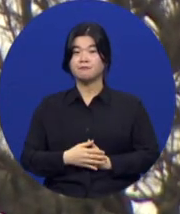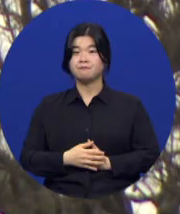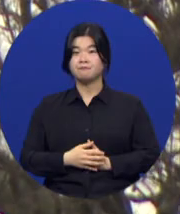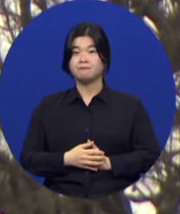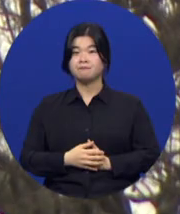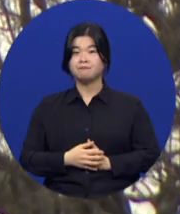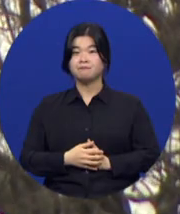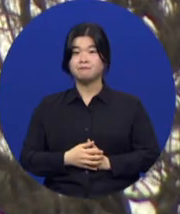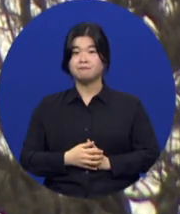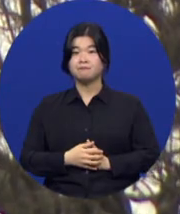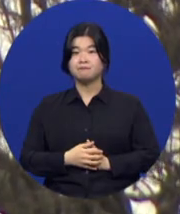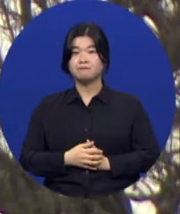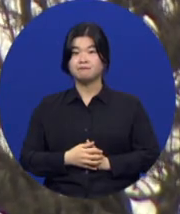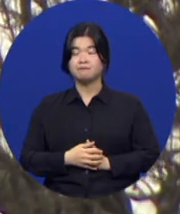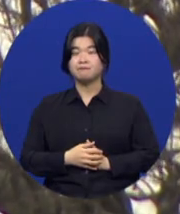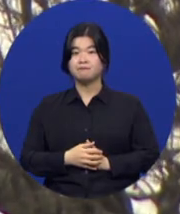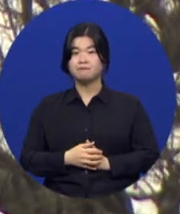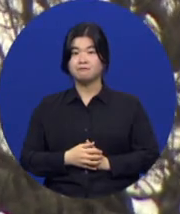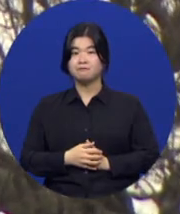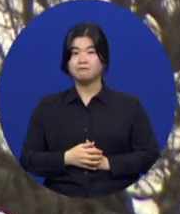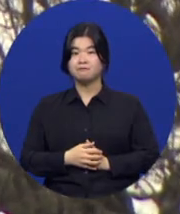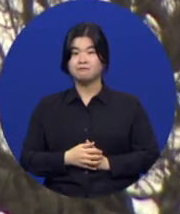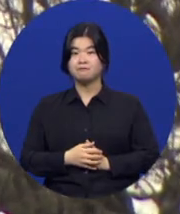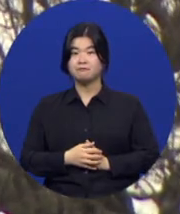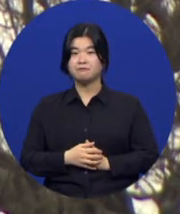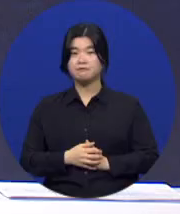mbc 뉴스 박혜진 입니다